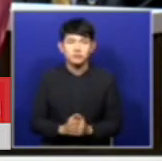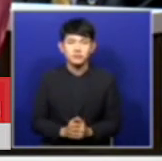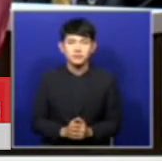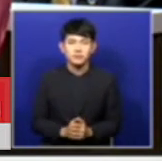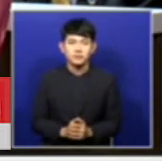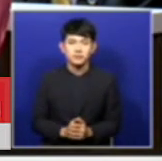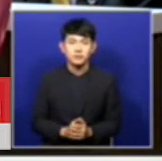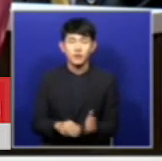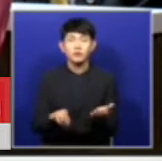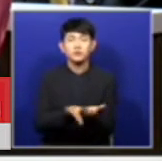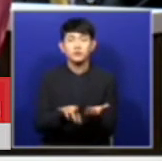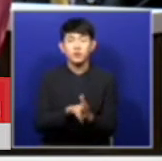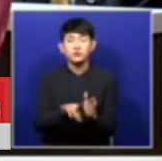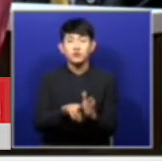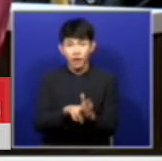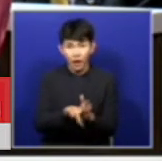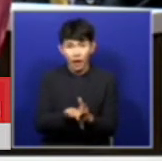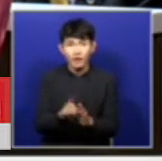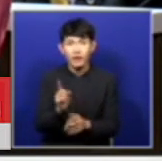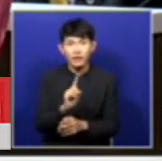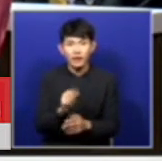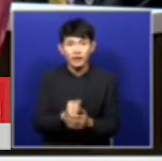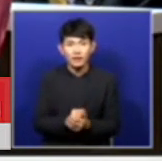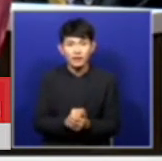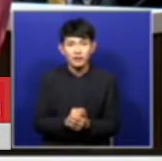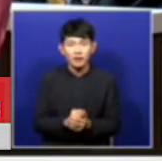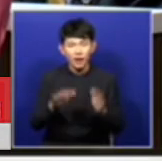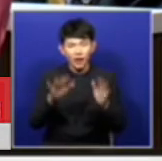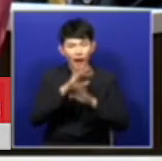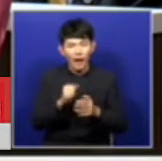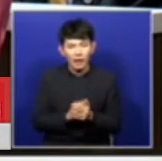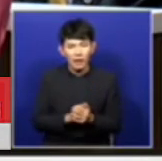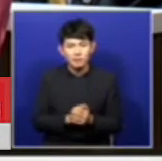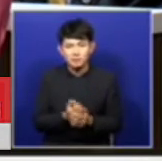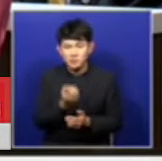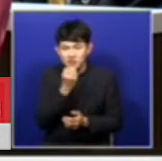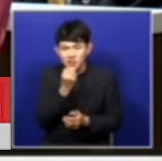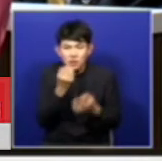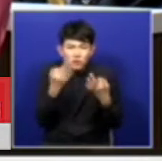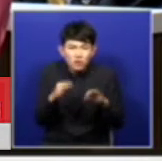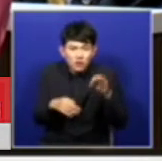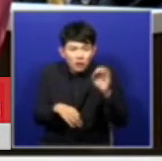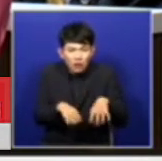สุดท้ายต้องมาตั้งโรงทานภาษาเหนือโรงทาน